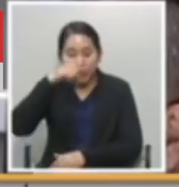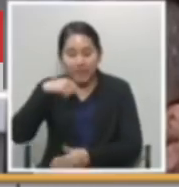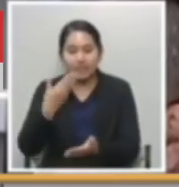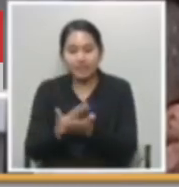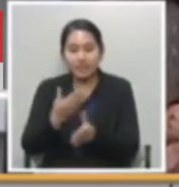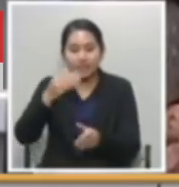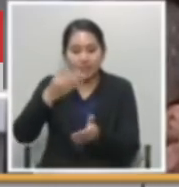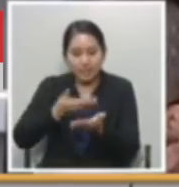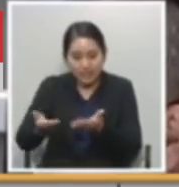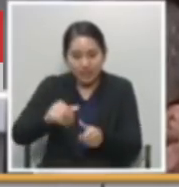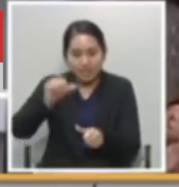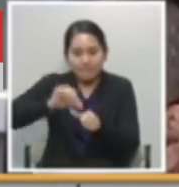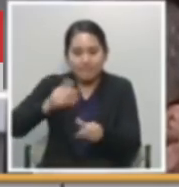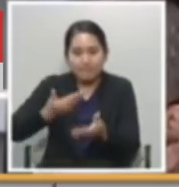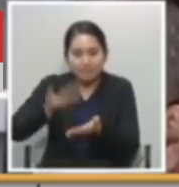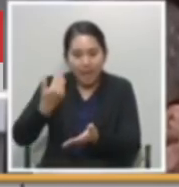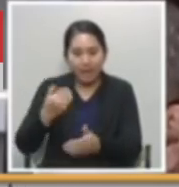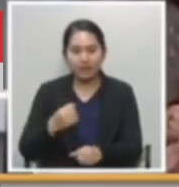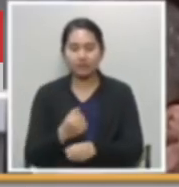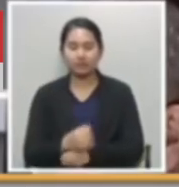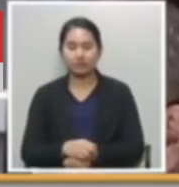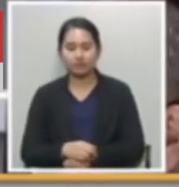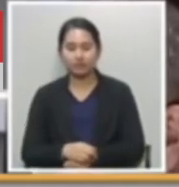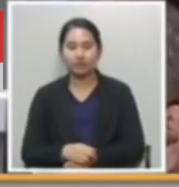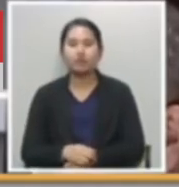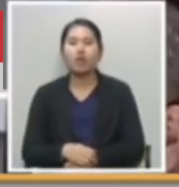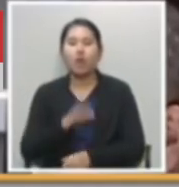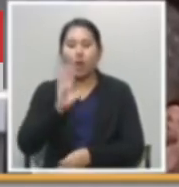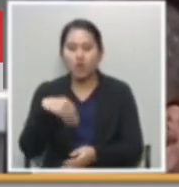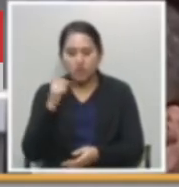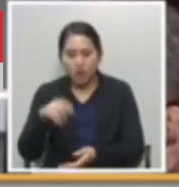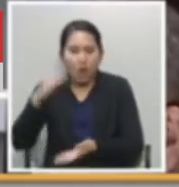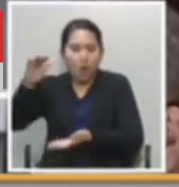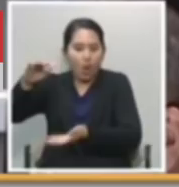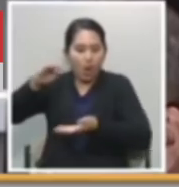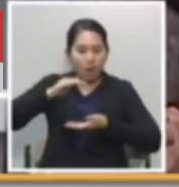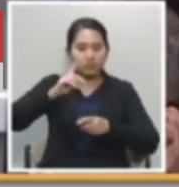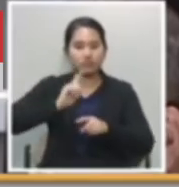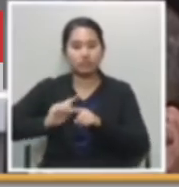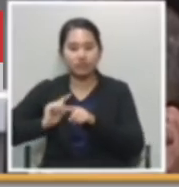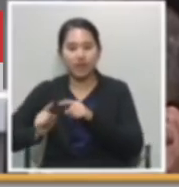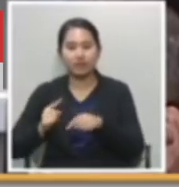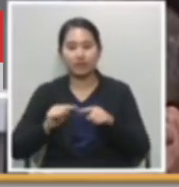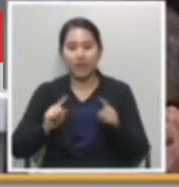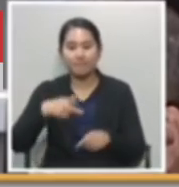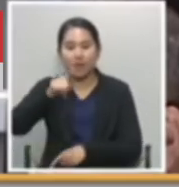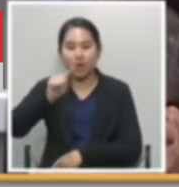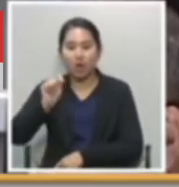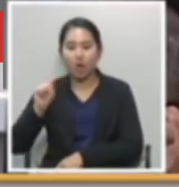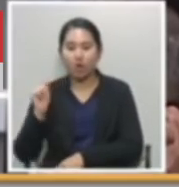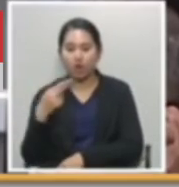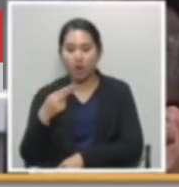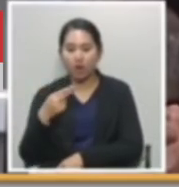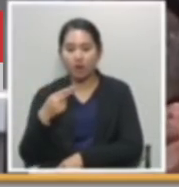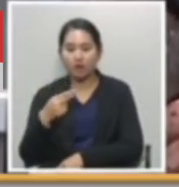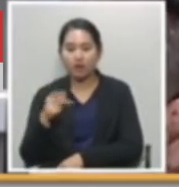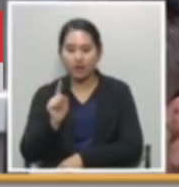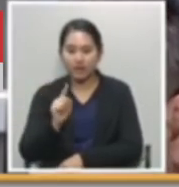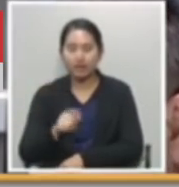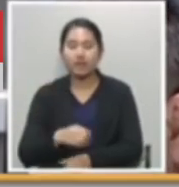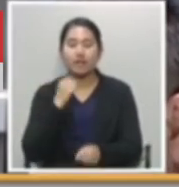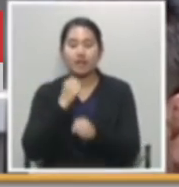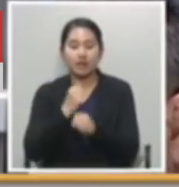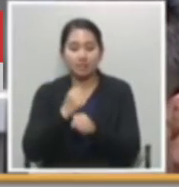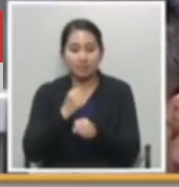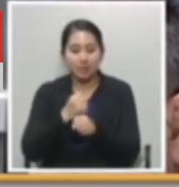คาแพงครัวเรือนน่ะแล้วก็อ้างว่าโอ้ยต้องนำเข้าปรากฏว่าปตท.เอาไปผลิตอะไรรู้ไหมครับปิโตเคมีม